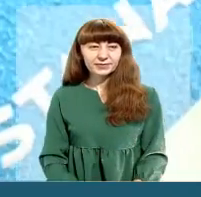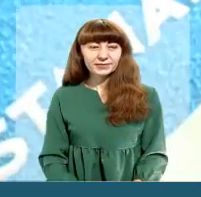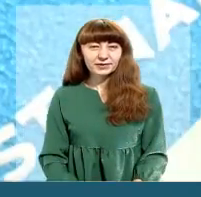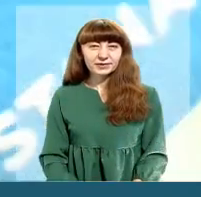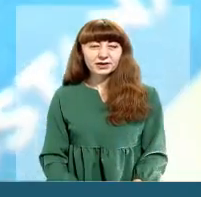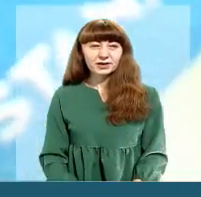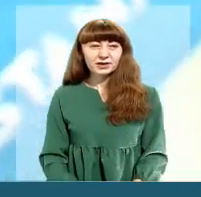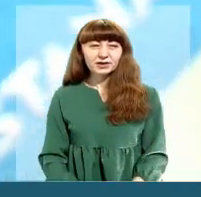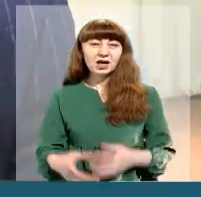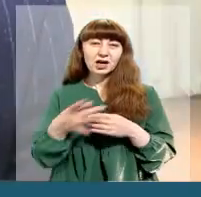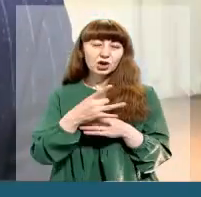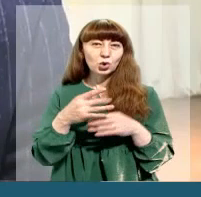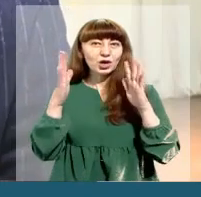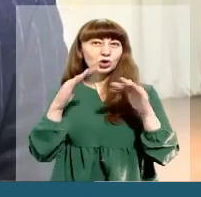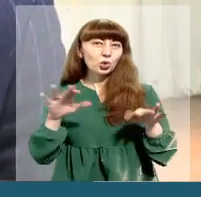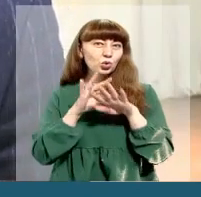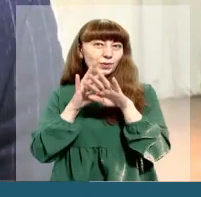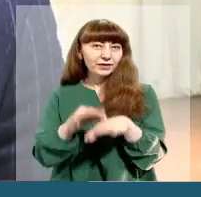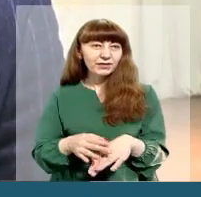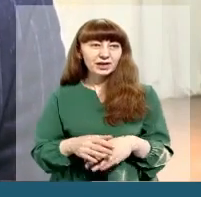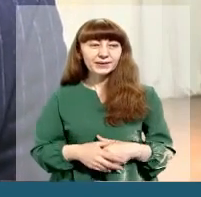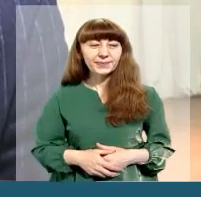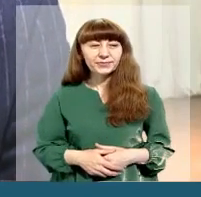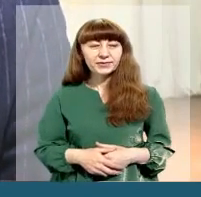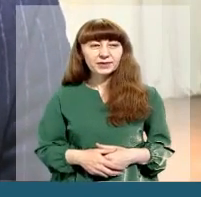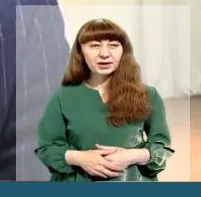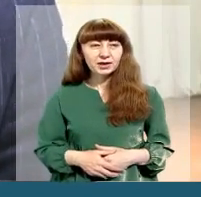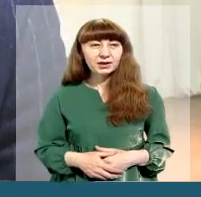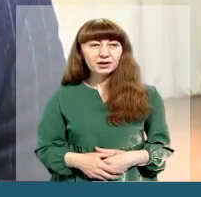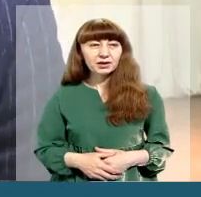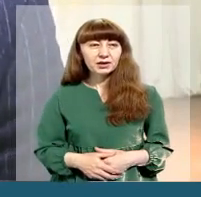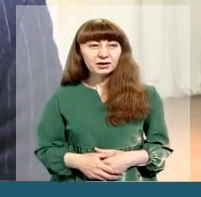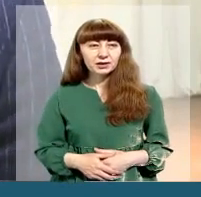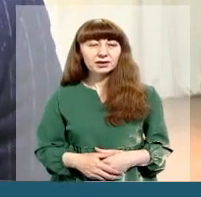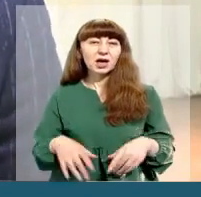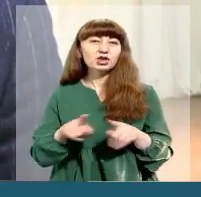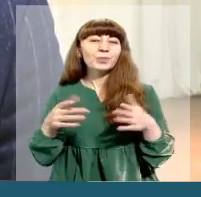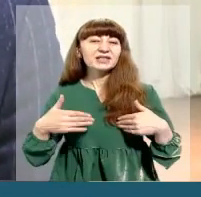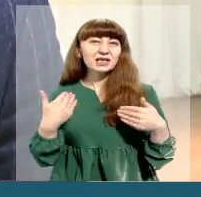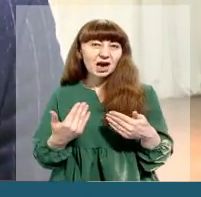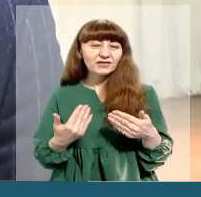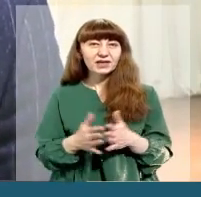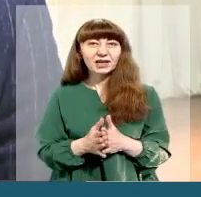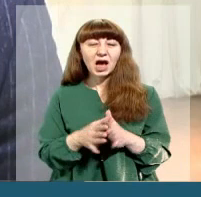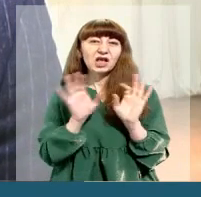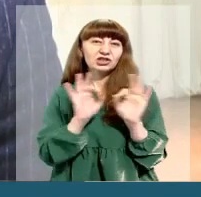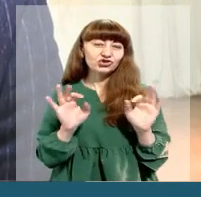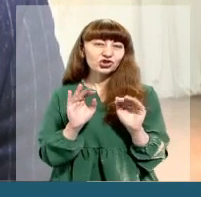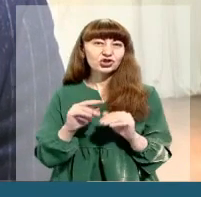учебе. Районная елка у нас прошла. Мы также отметили одаренных детей, которые по нашему